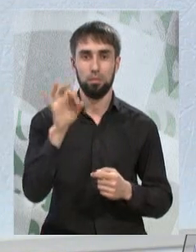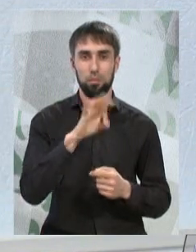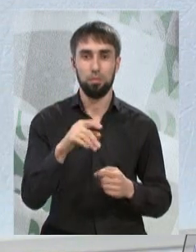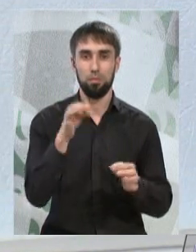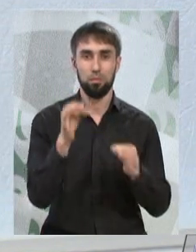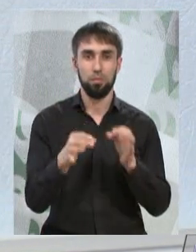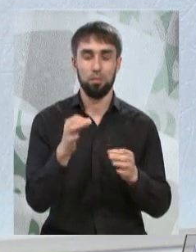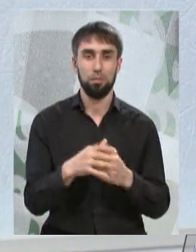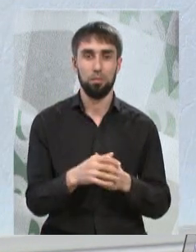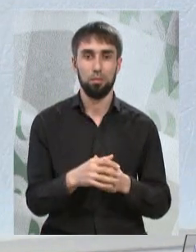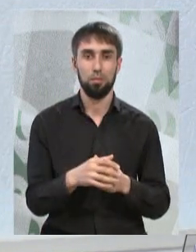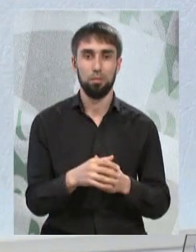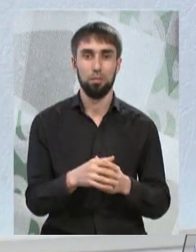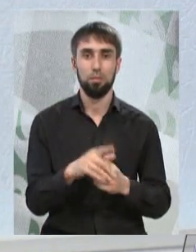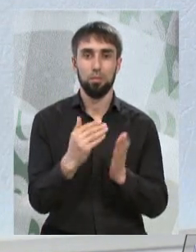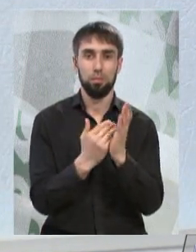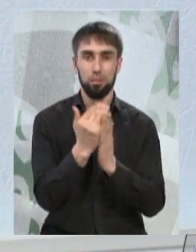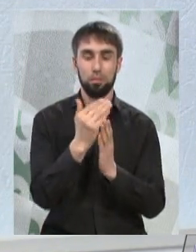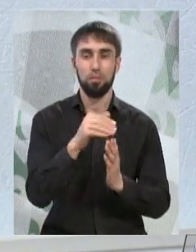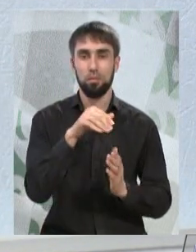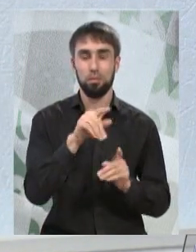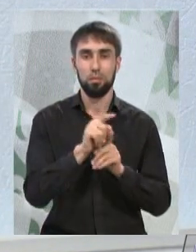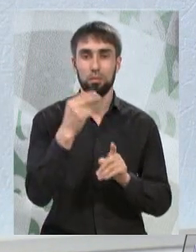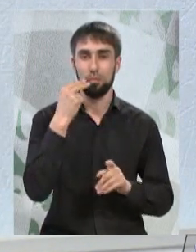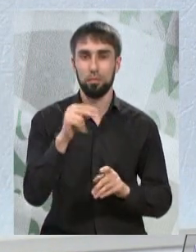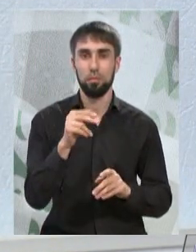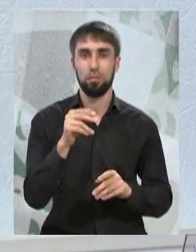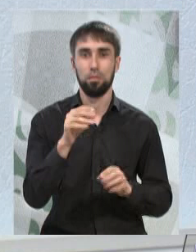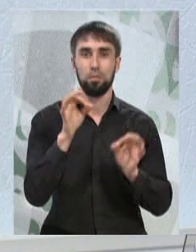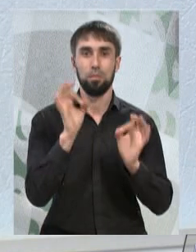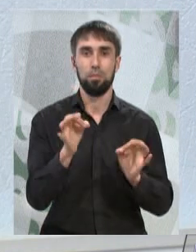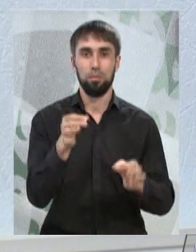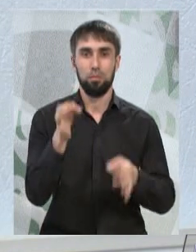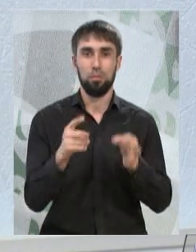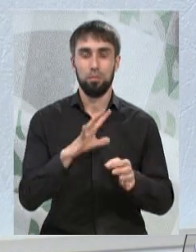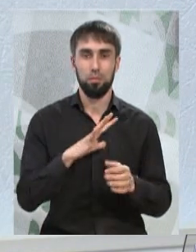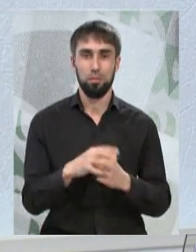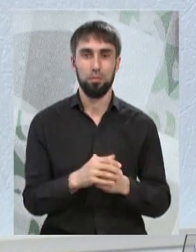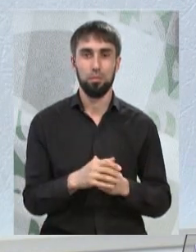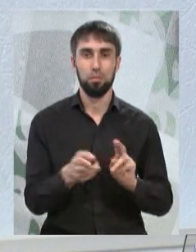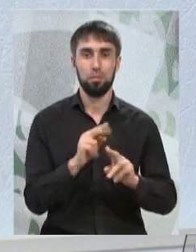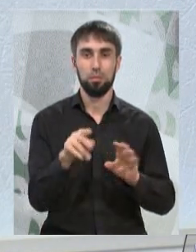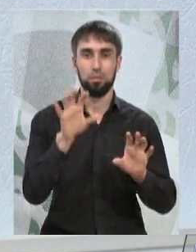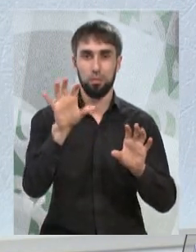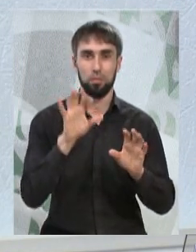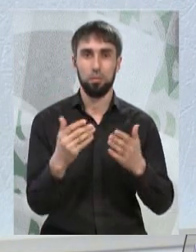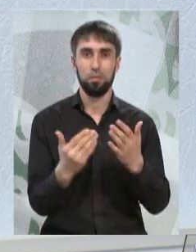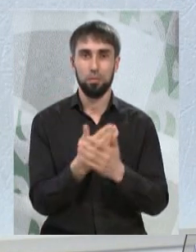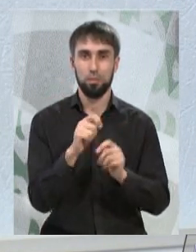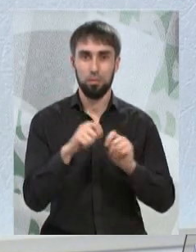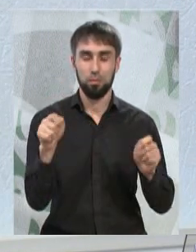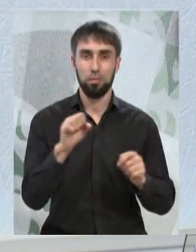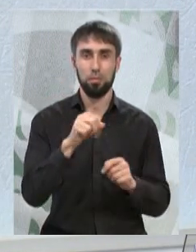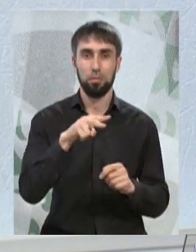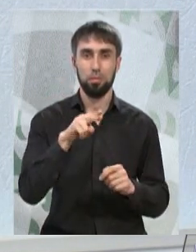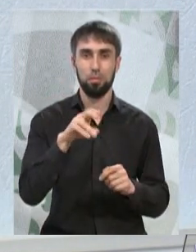судей, повышения эффективности правосудия. Самым важным из них стал закон о создании новых апелляционных